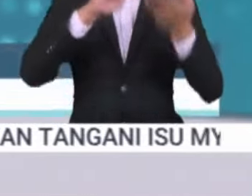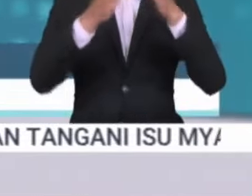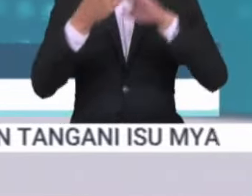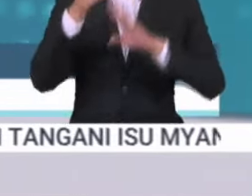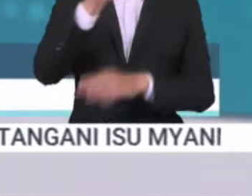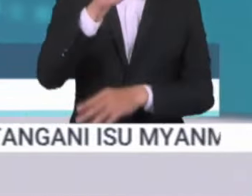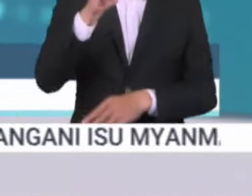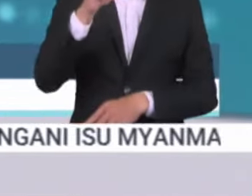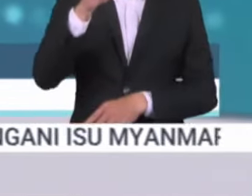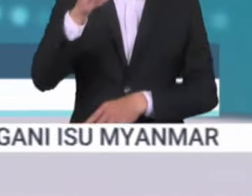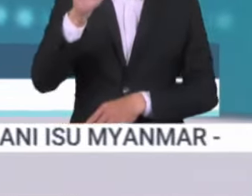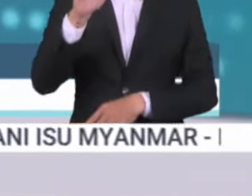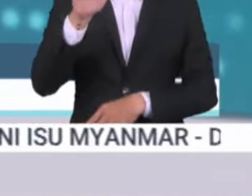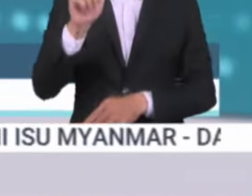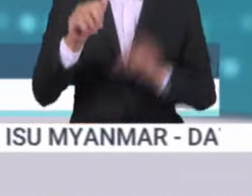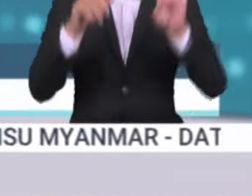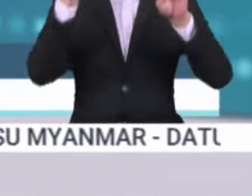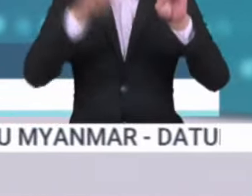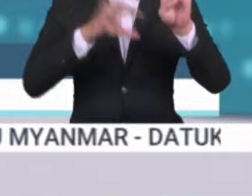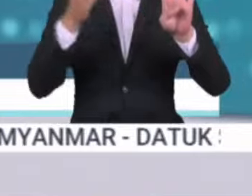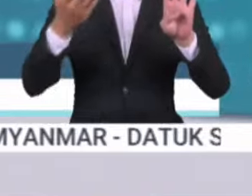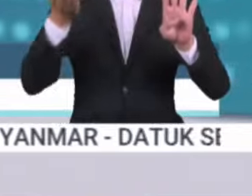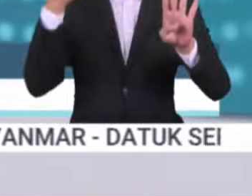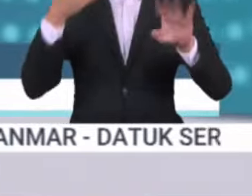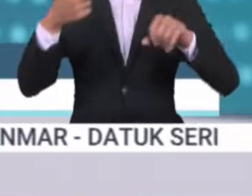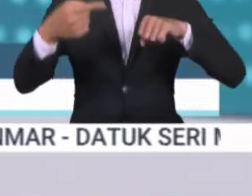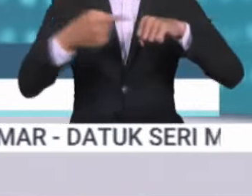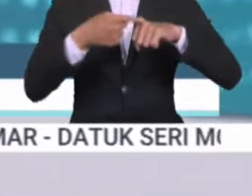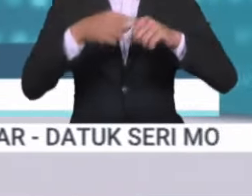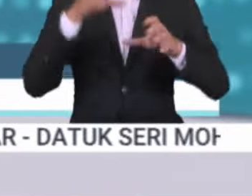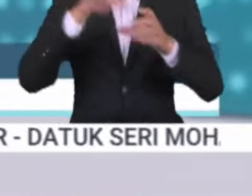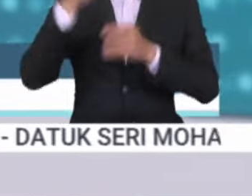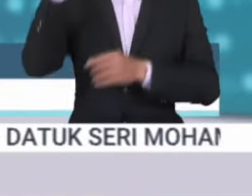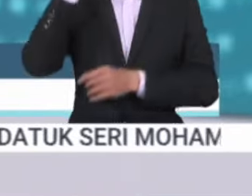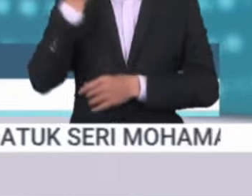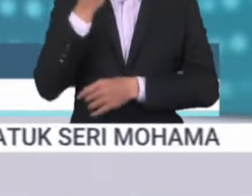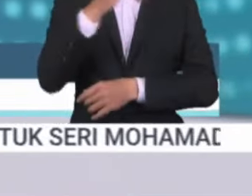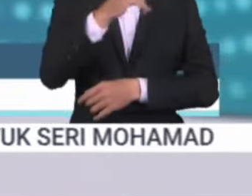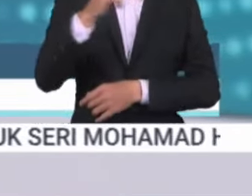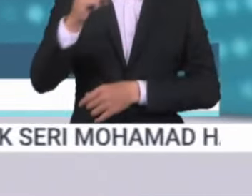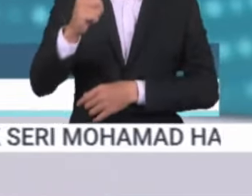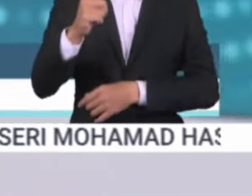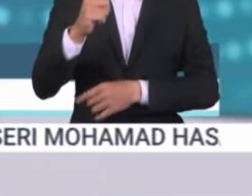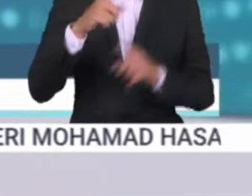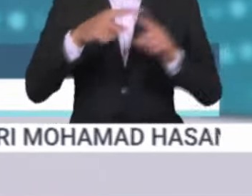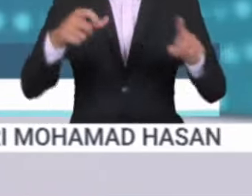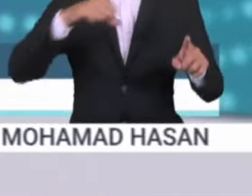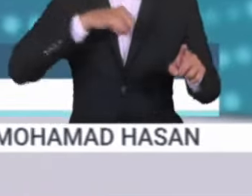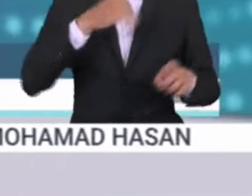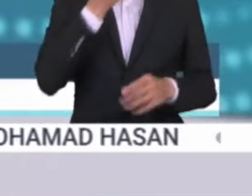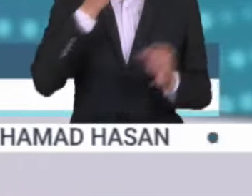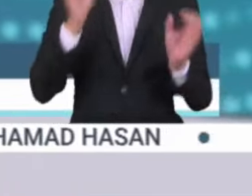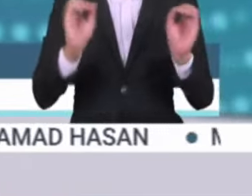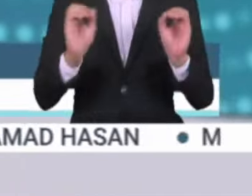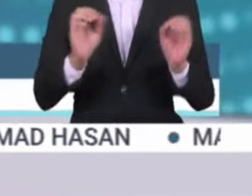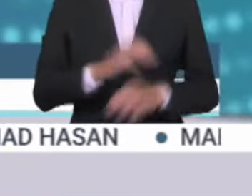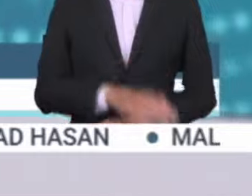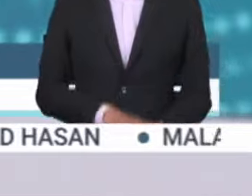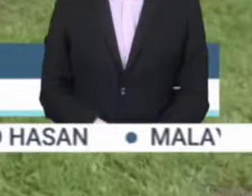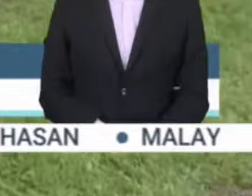Bandar Tenggara pada 4 September lalu. Mereka dituduh di Mahkamah Sesyen Kota Tinggi, bagaimanapun mengaku tidak bersalah.